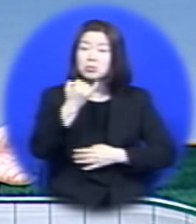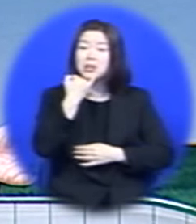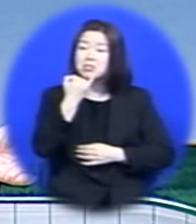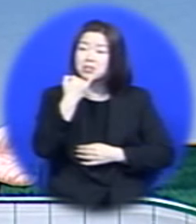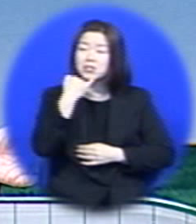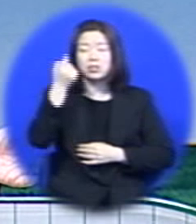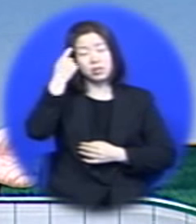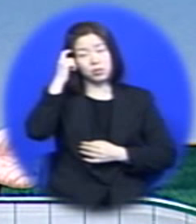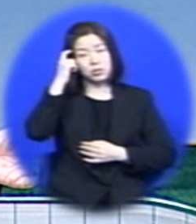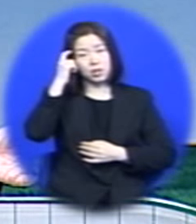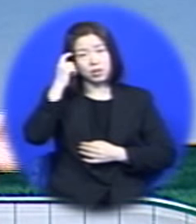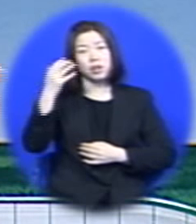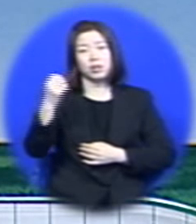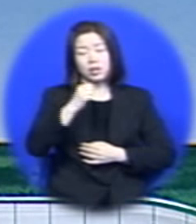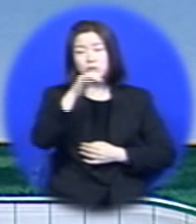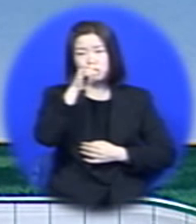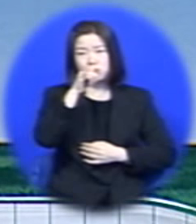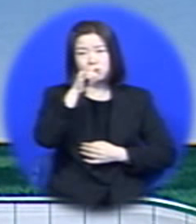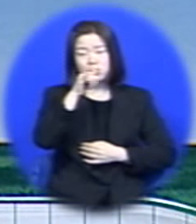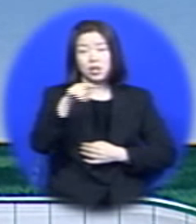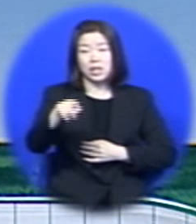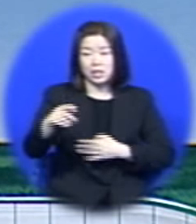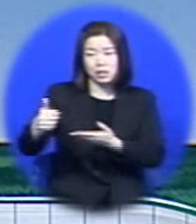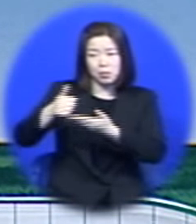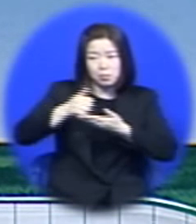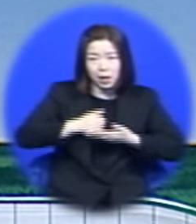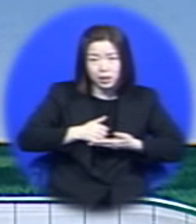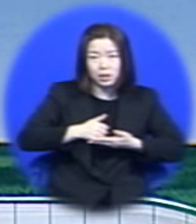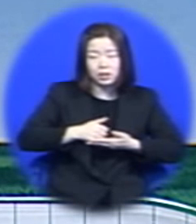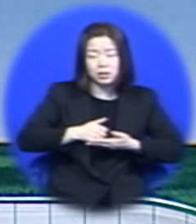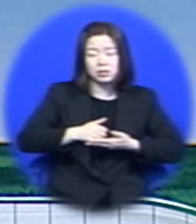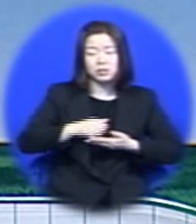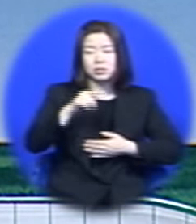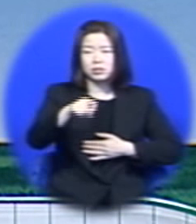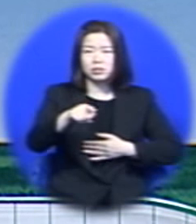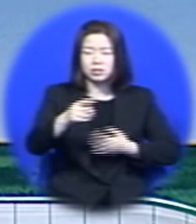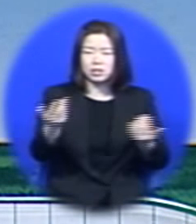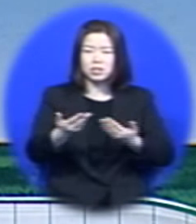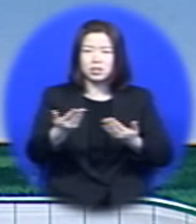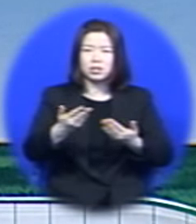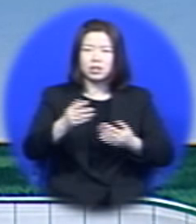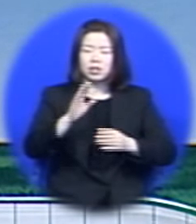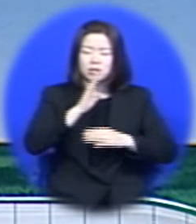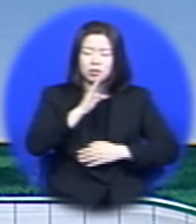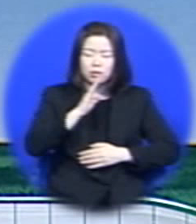뭐. 이렇게 받아들이는 것이 얼마나 무서운 건가 하는